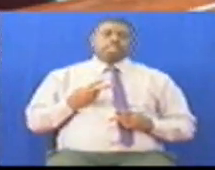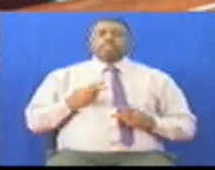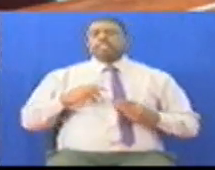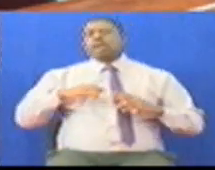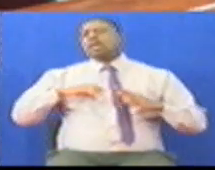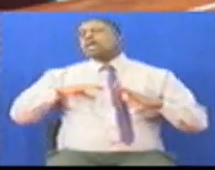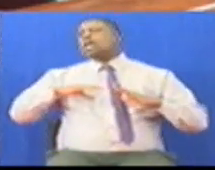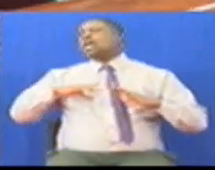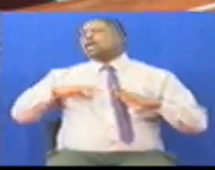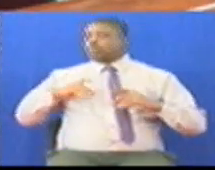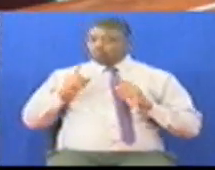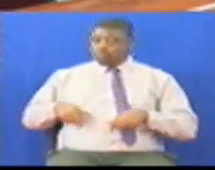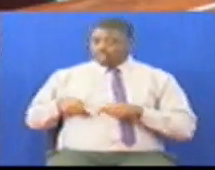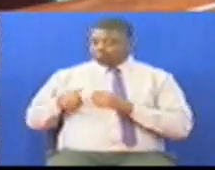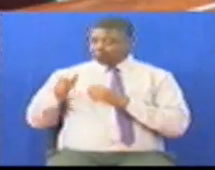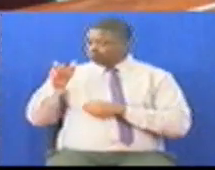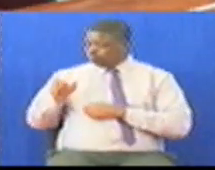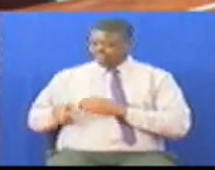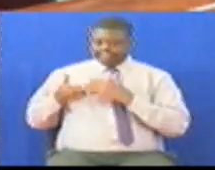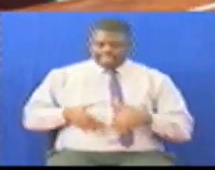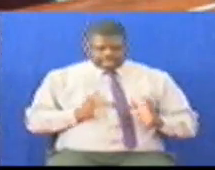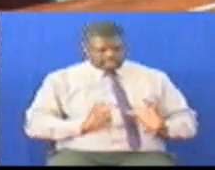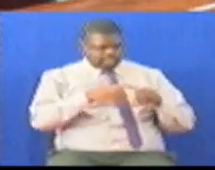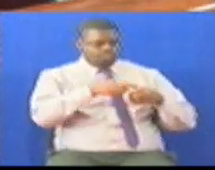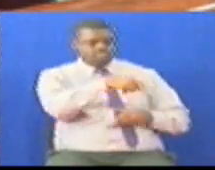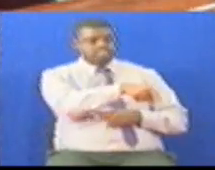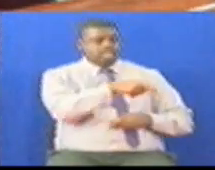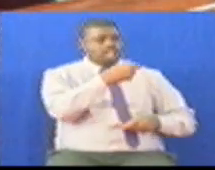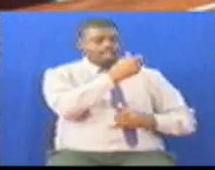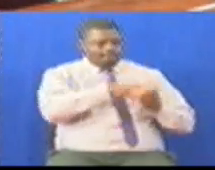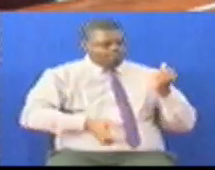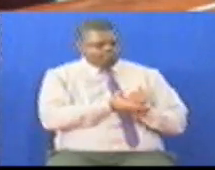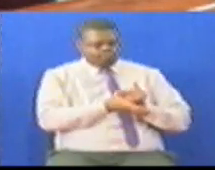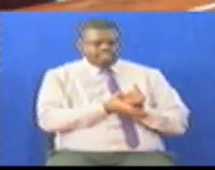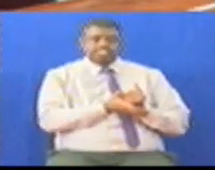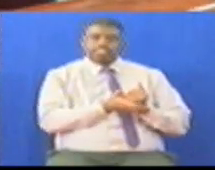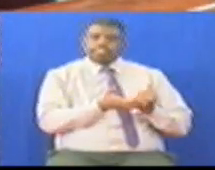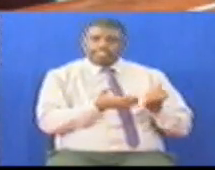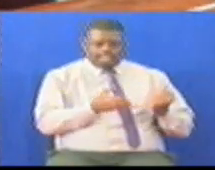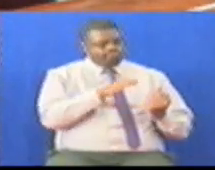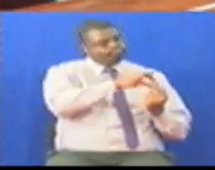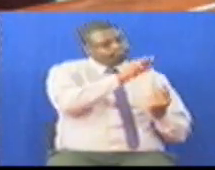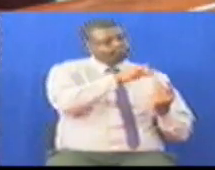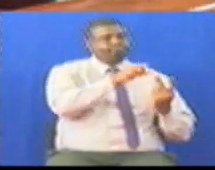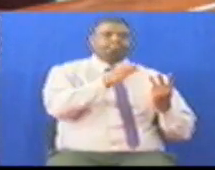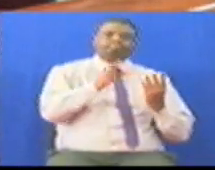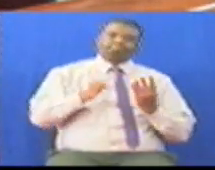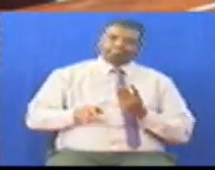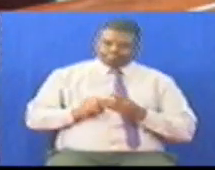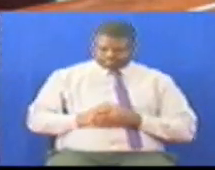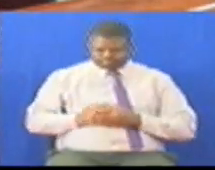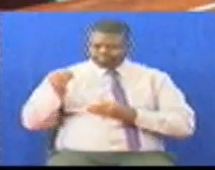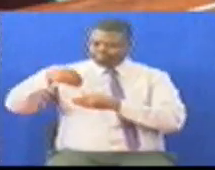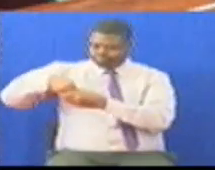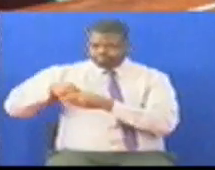mchezaji katika timu hiyo ambayo ameiunda Mheshimiwa Rais. Kipekee napenda kumshukuru waziri